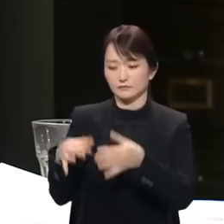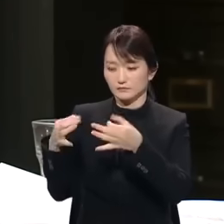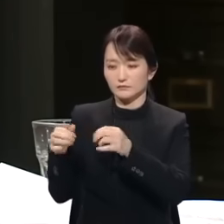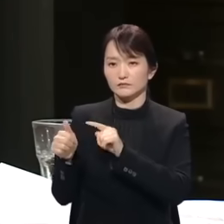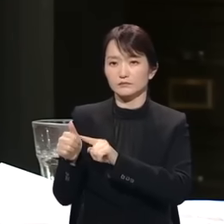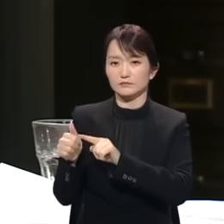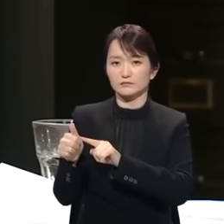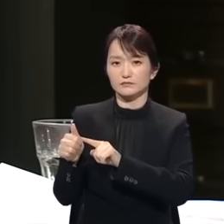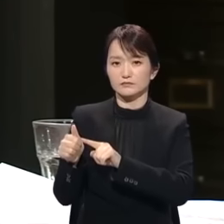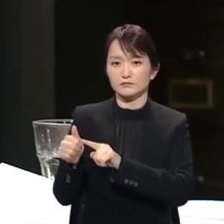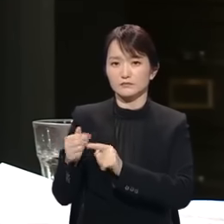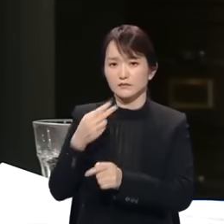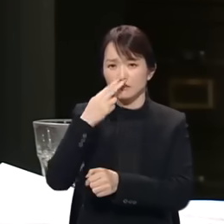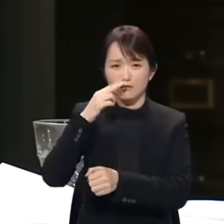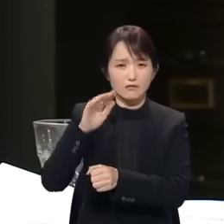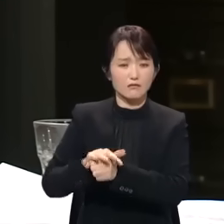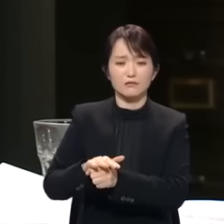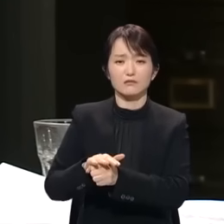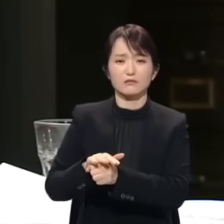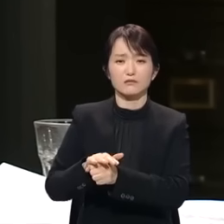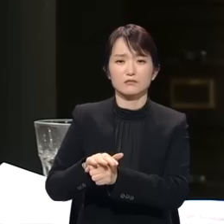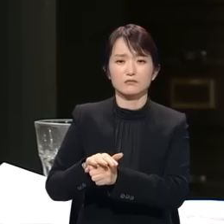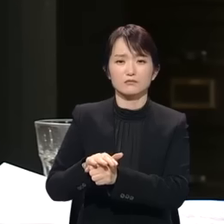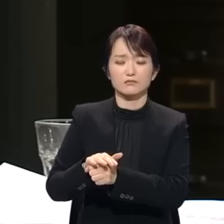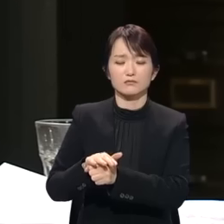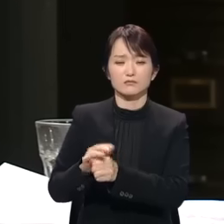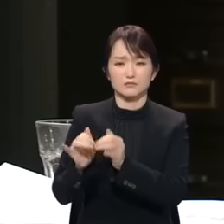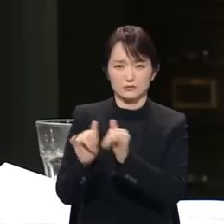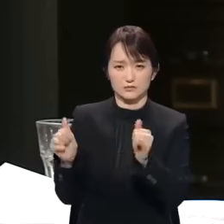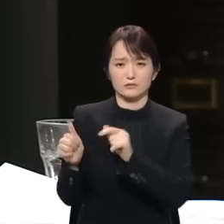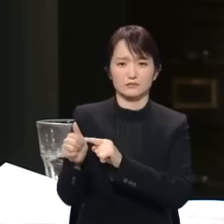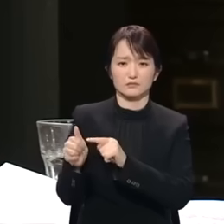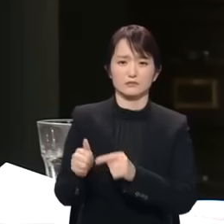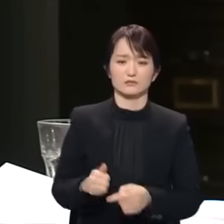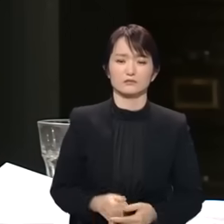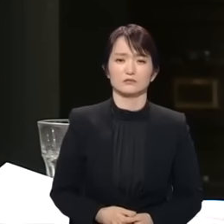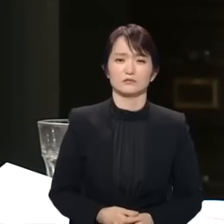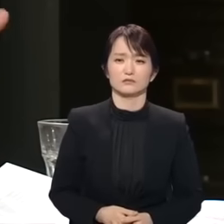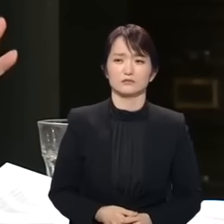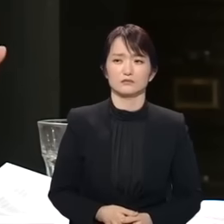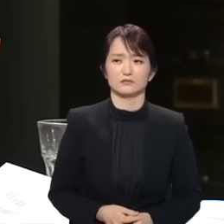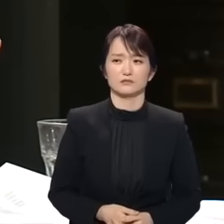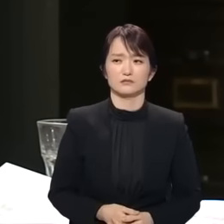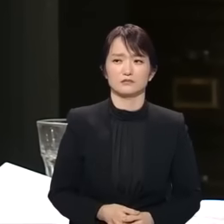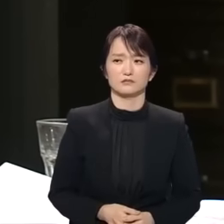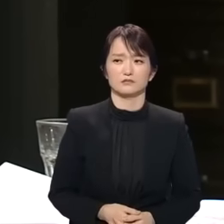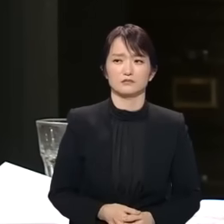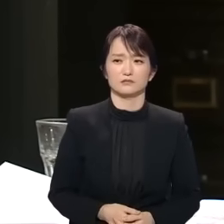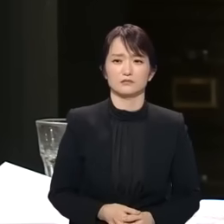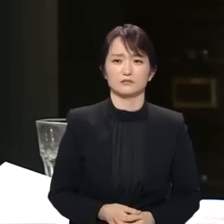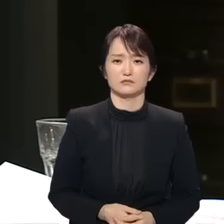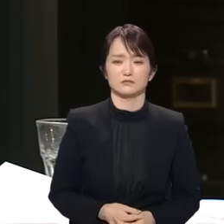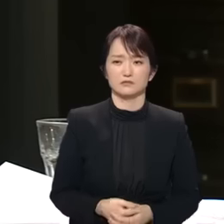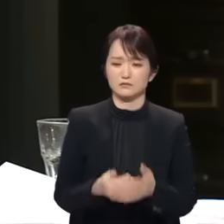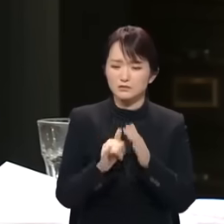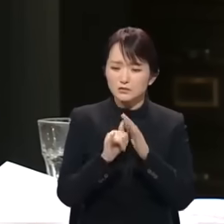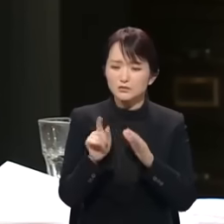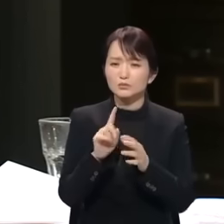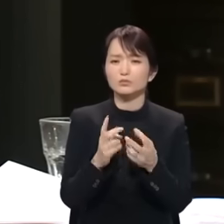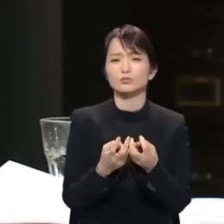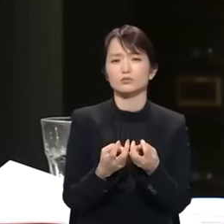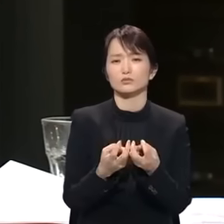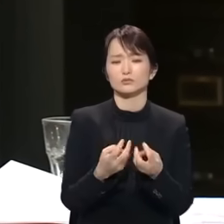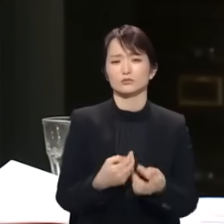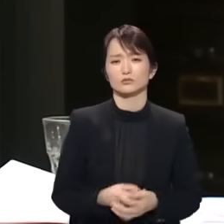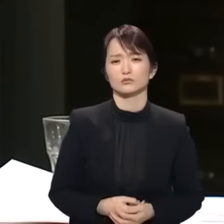한자는 얼마나 어군이 없는 진짜 작자 있겠습니까 자 지금 가족들 가족들은 어떻게